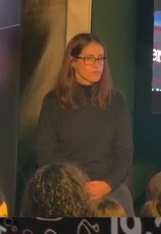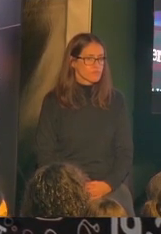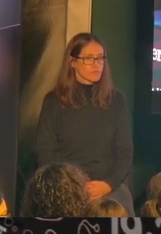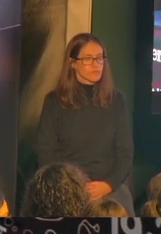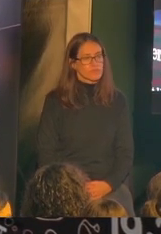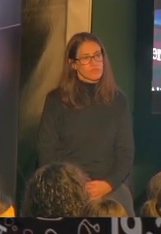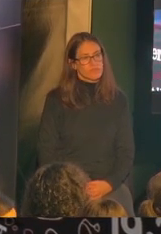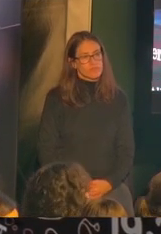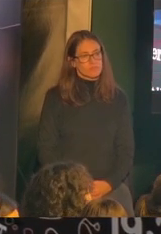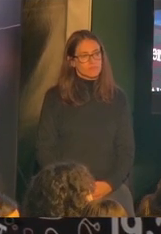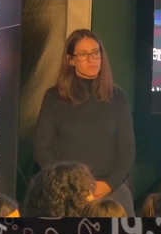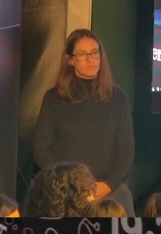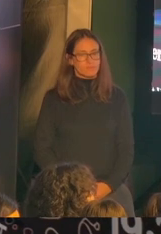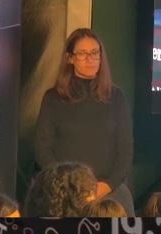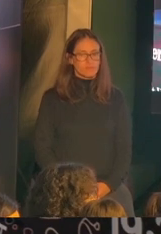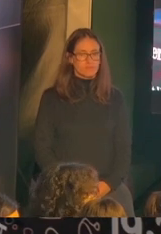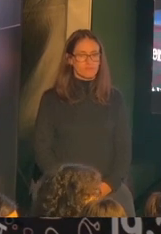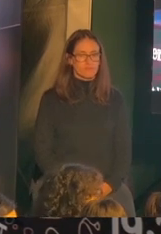Merci.